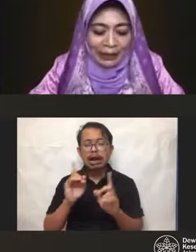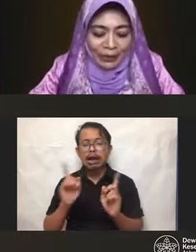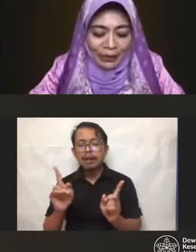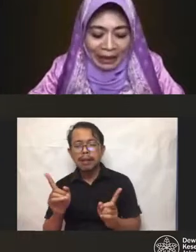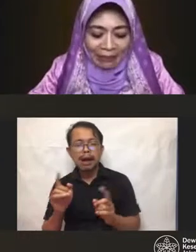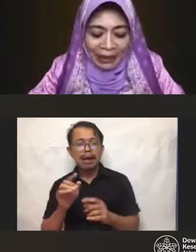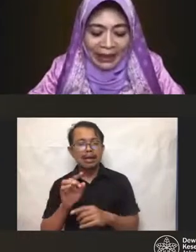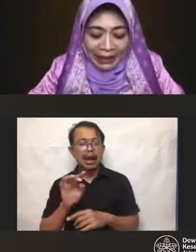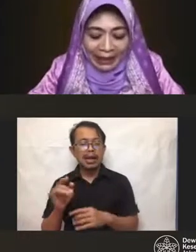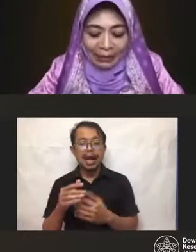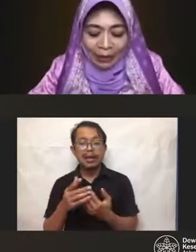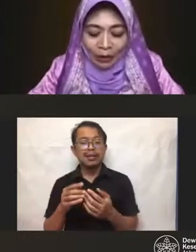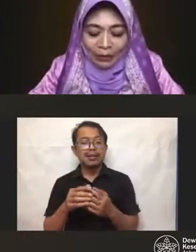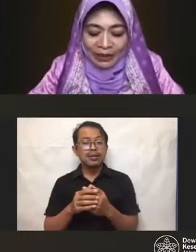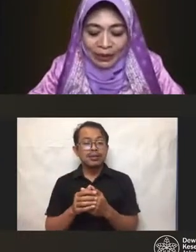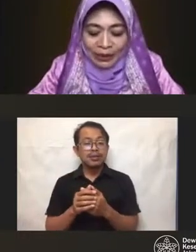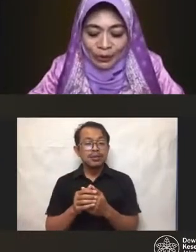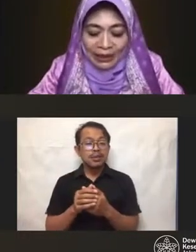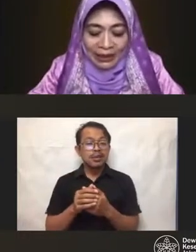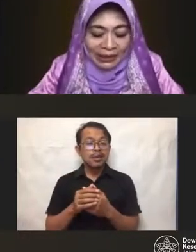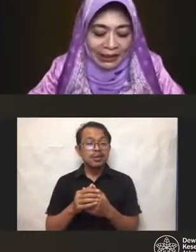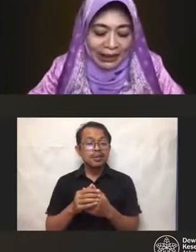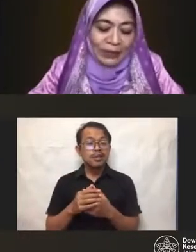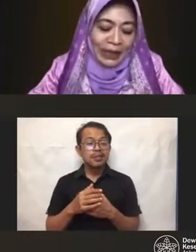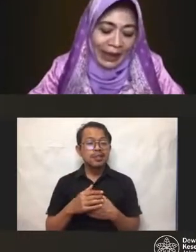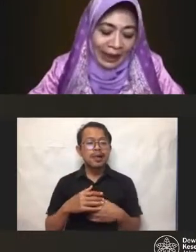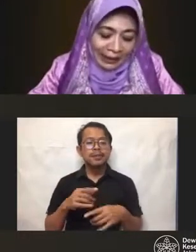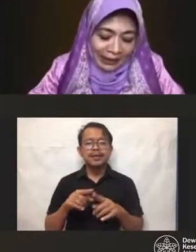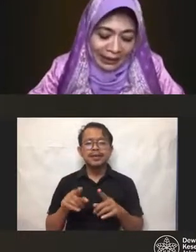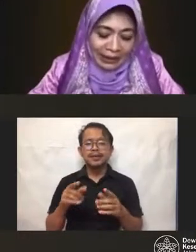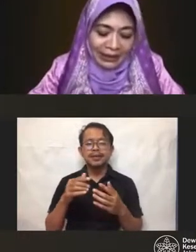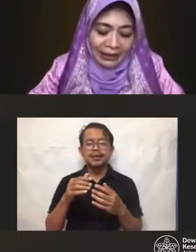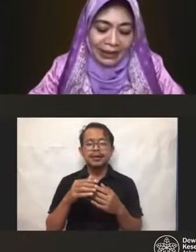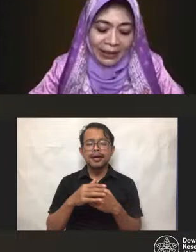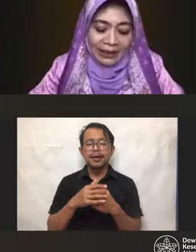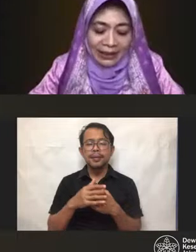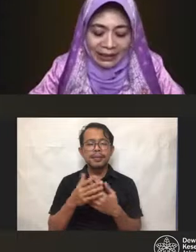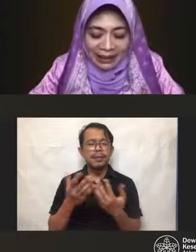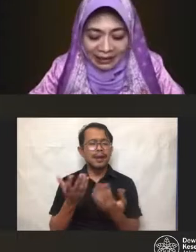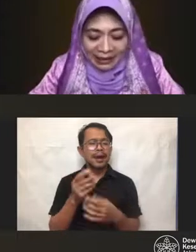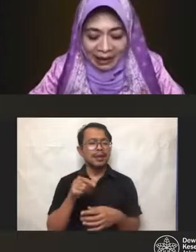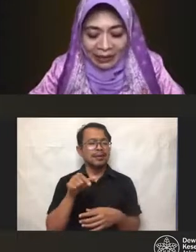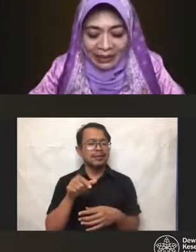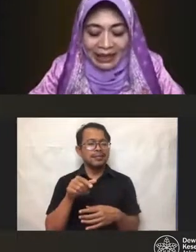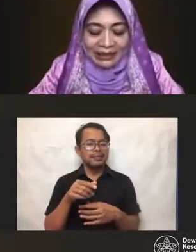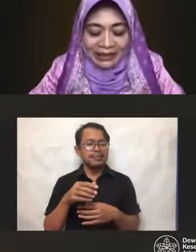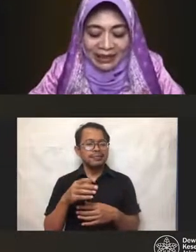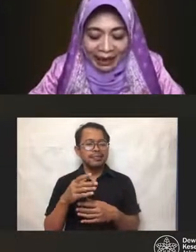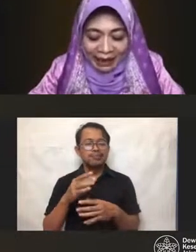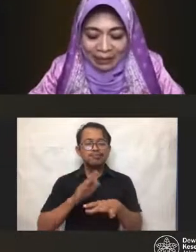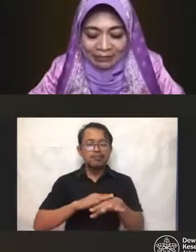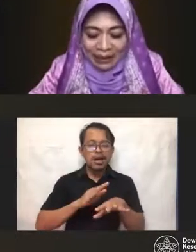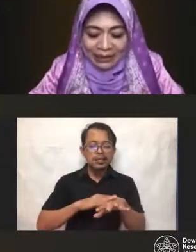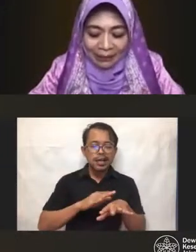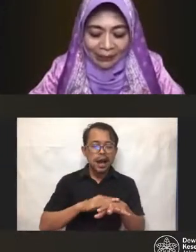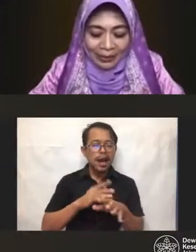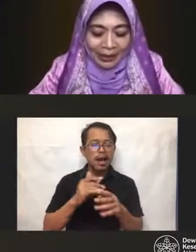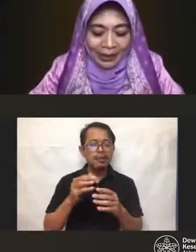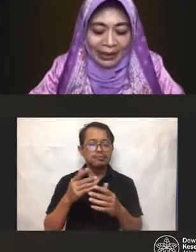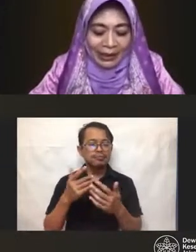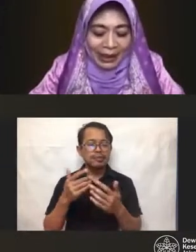memberi kemungkinan bagi keragaman komunitas untuk tidak tercerabut dari akar tradisi dan kesejarahan